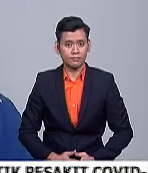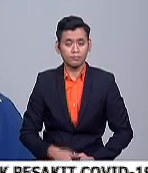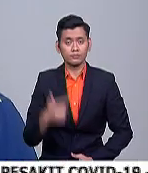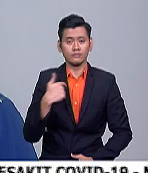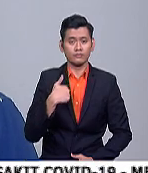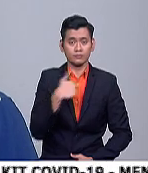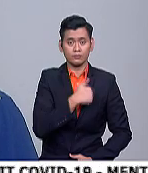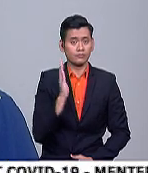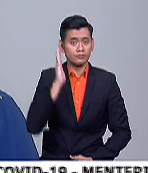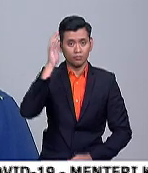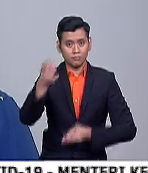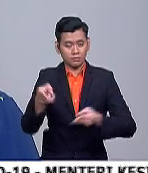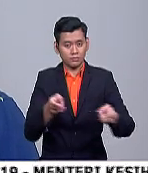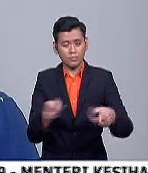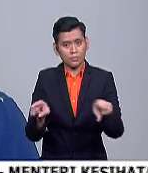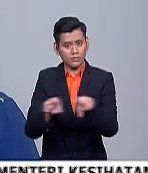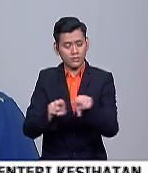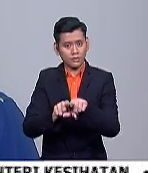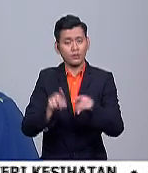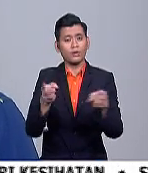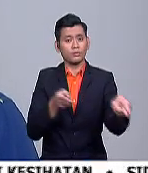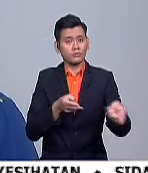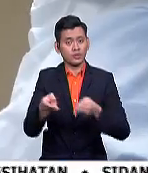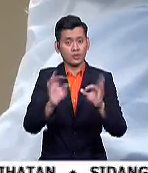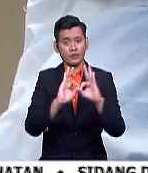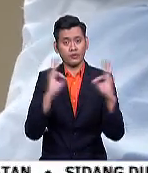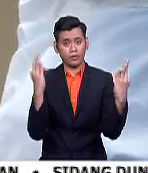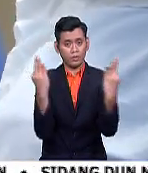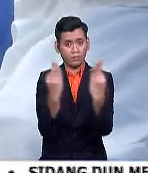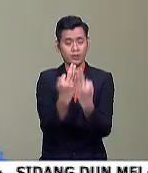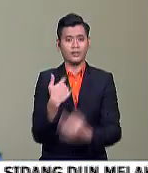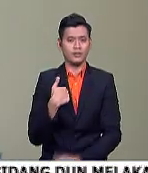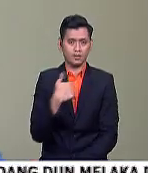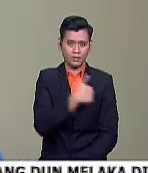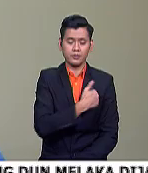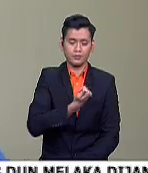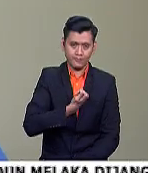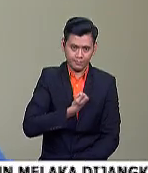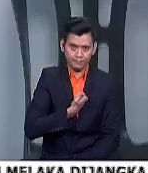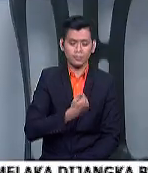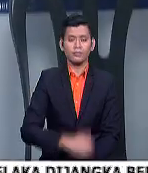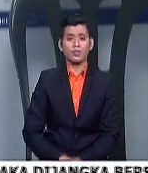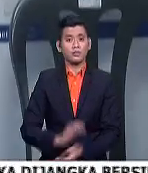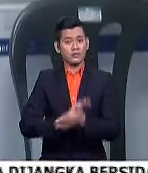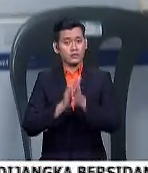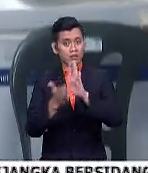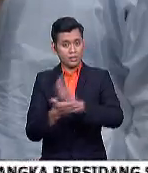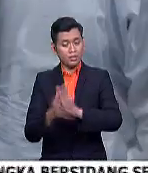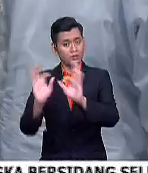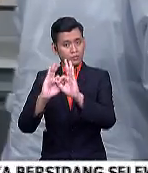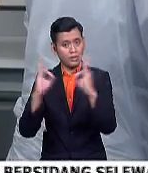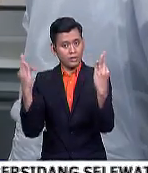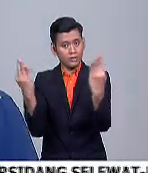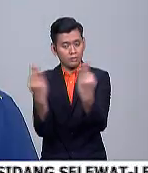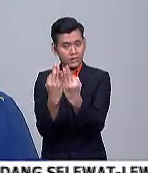Kami akan uruskan seperti mana kami menguruskan ahli keluarga kami sendiri. Jadi waris walaupun